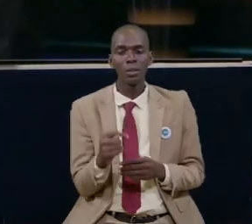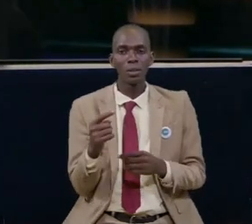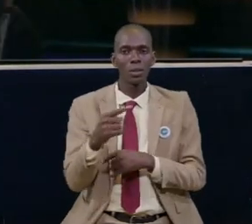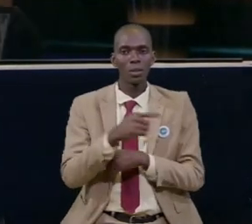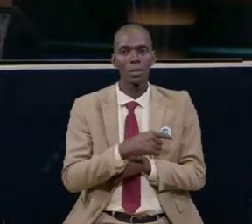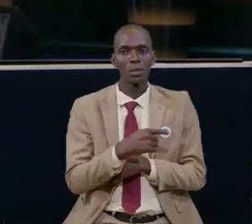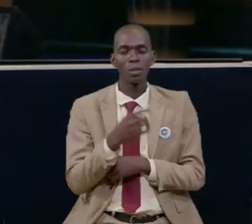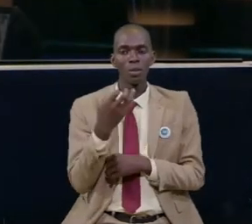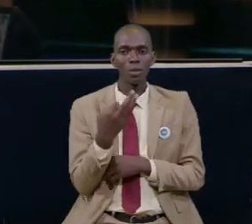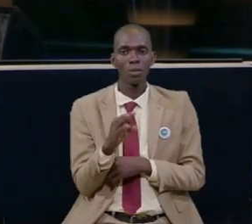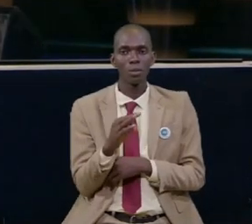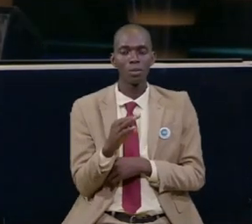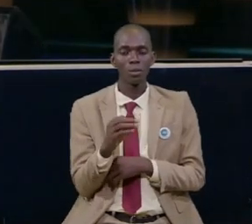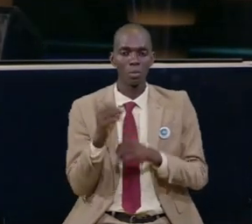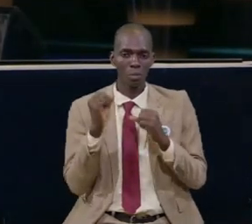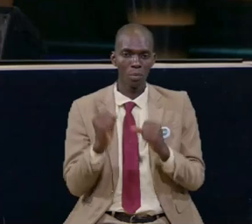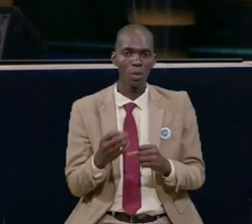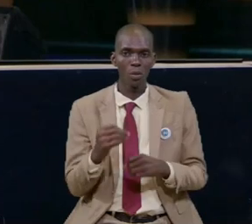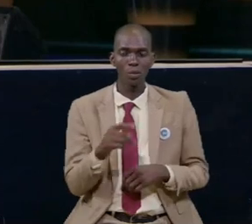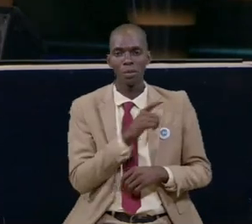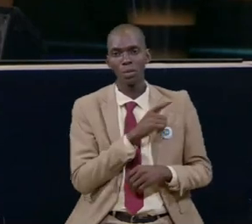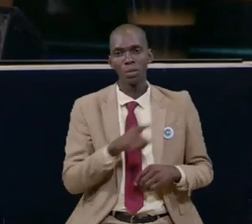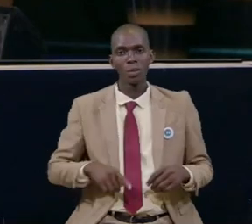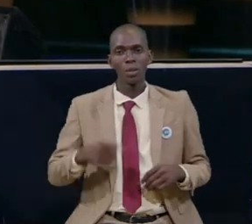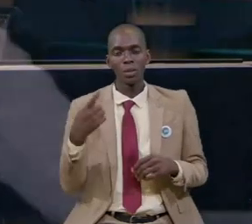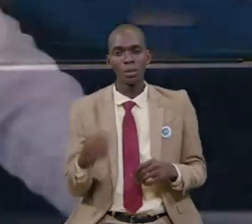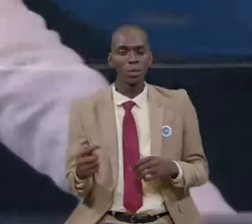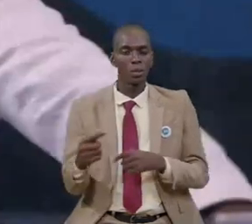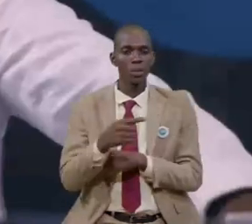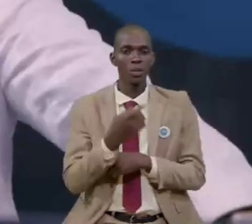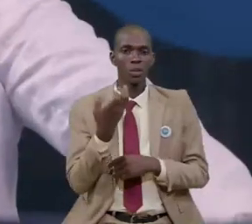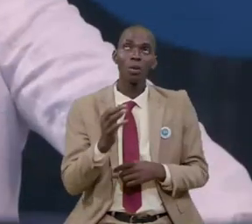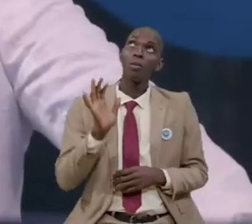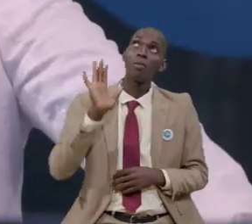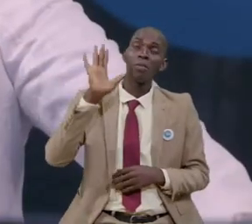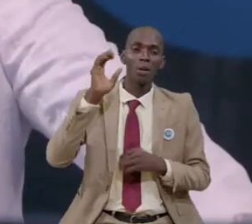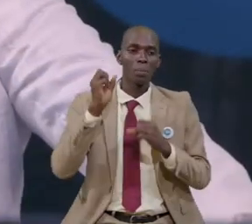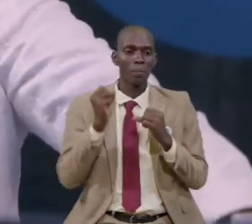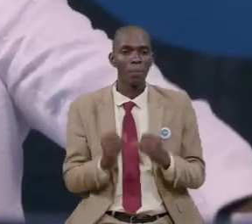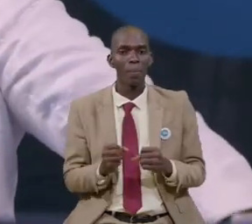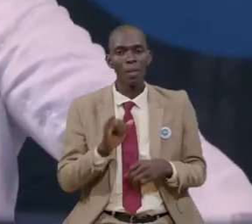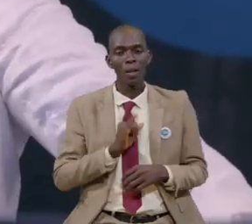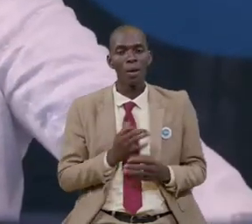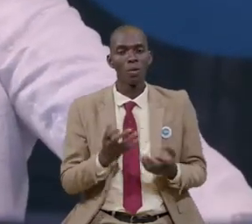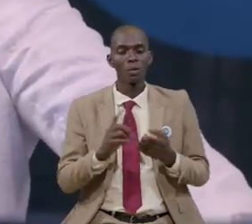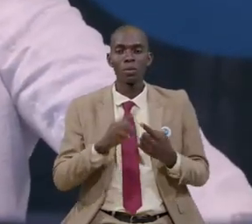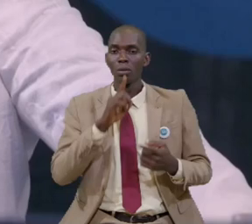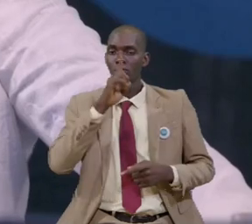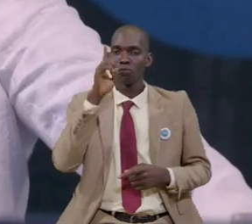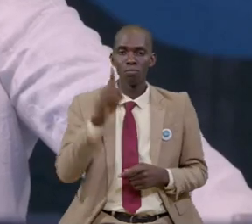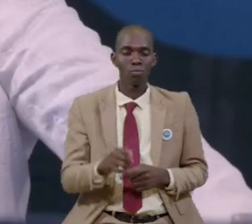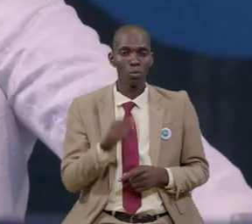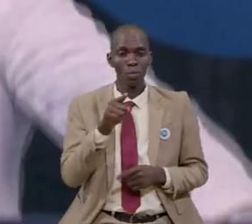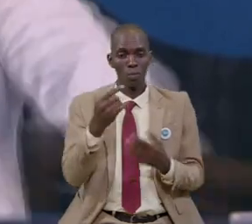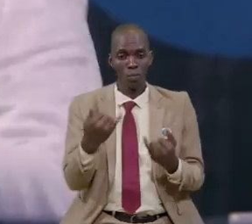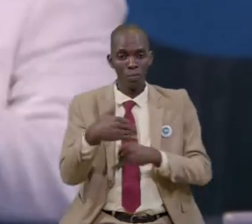du Seigneur, le jour de sa puissance, je veux vous rassurer ce soir que la puissance